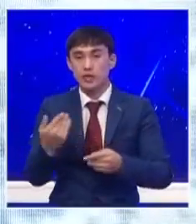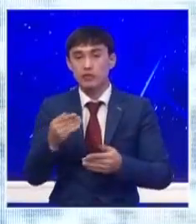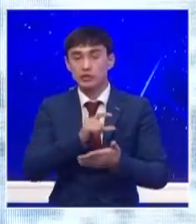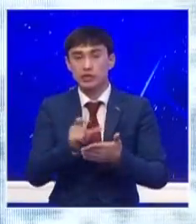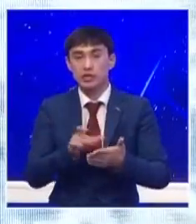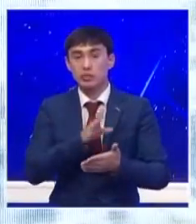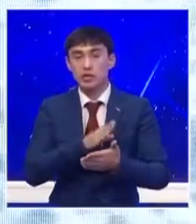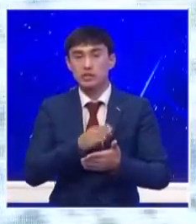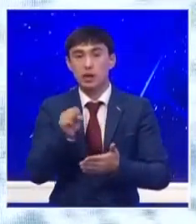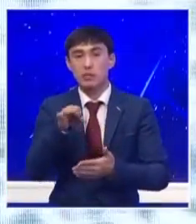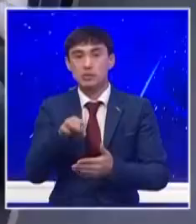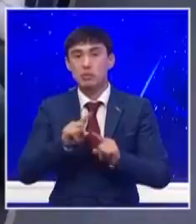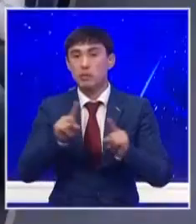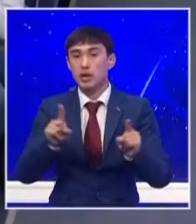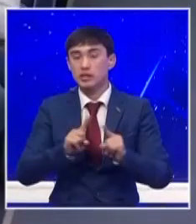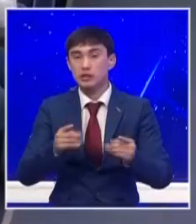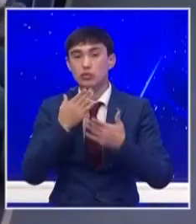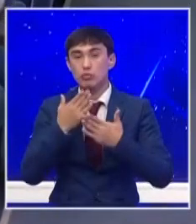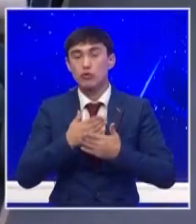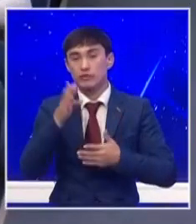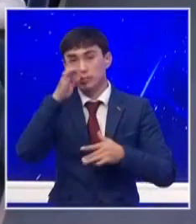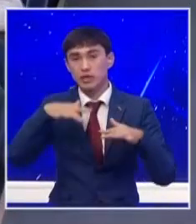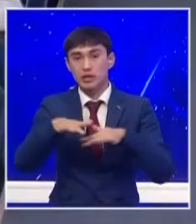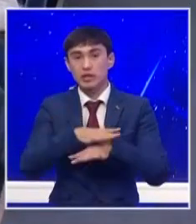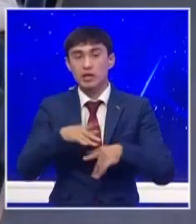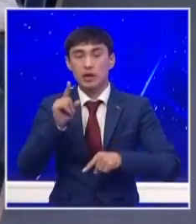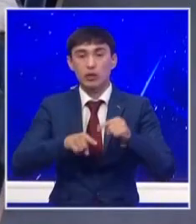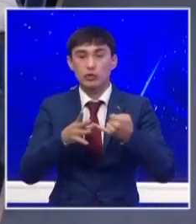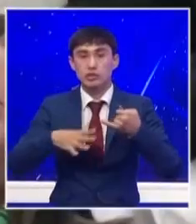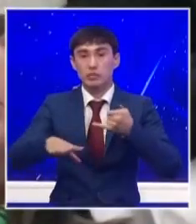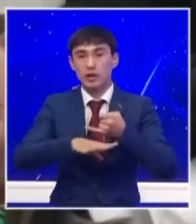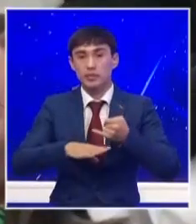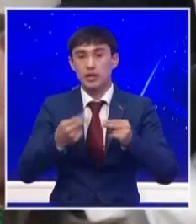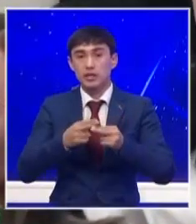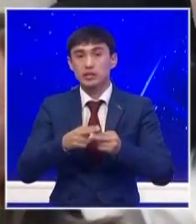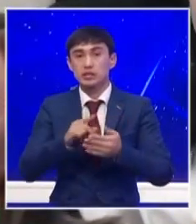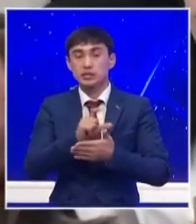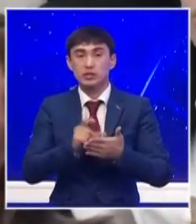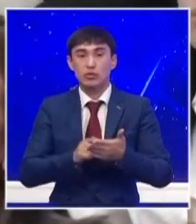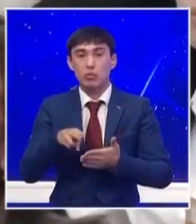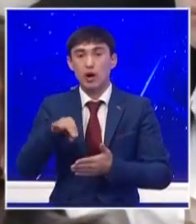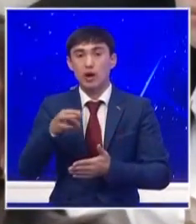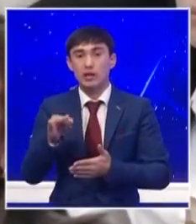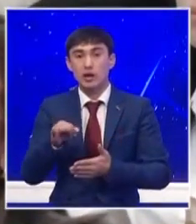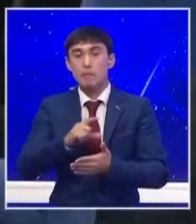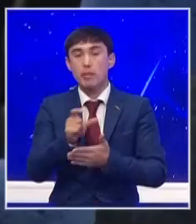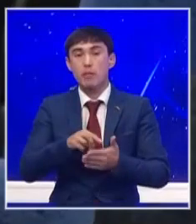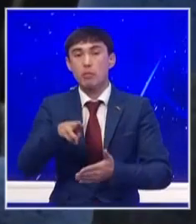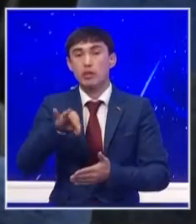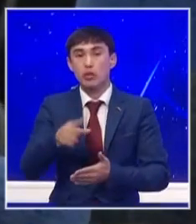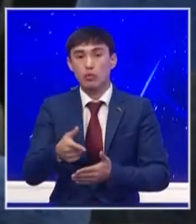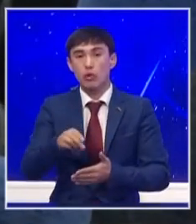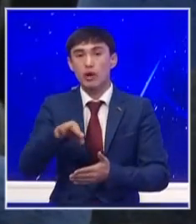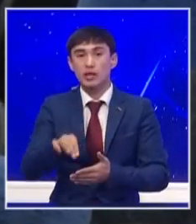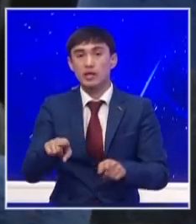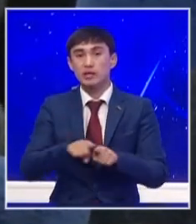стихи состоят из амбиций пропагандирующих любовь к стране и земле цикл стихов для Мукагали поэма монолог Мукагали